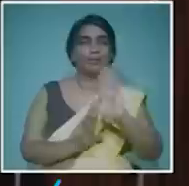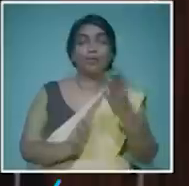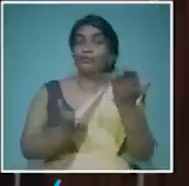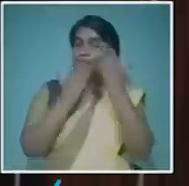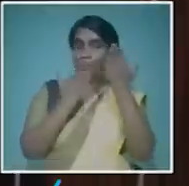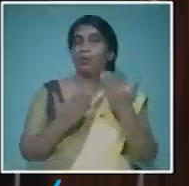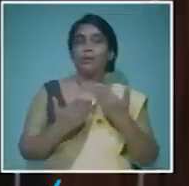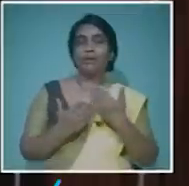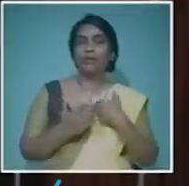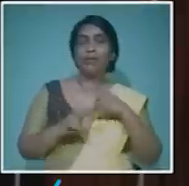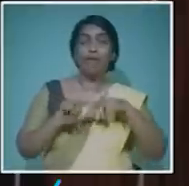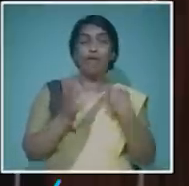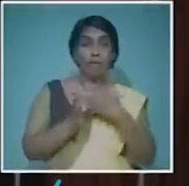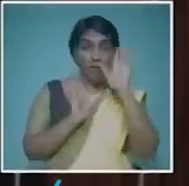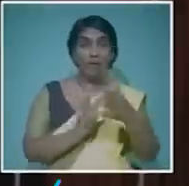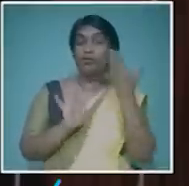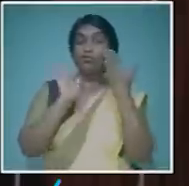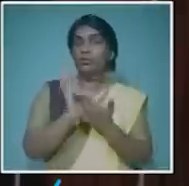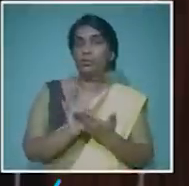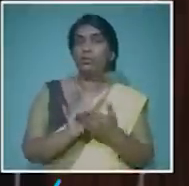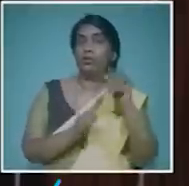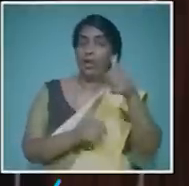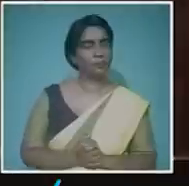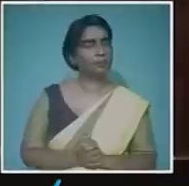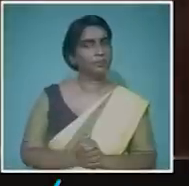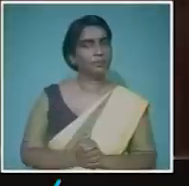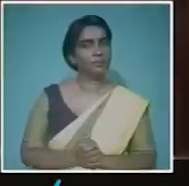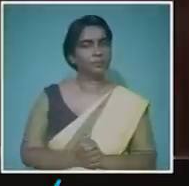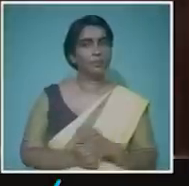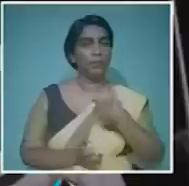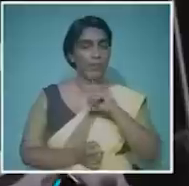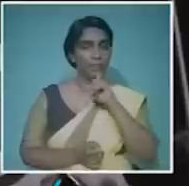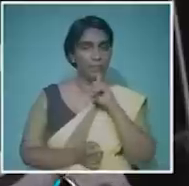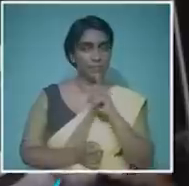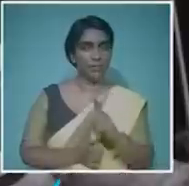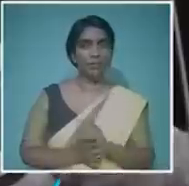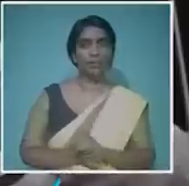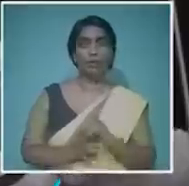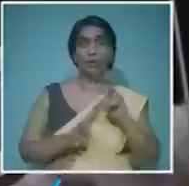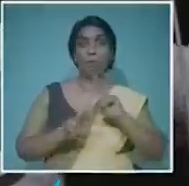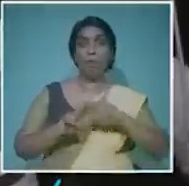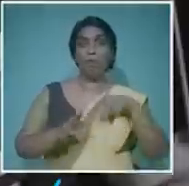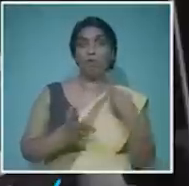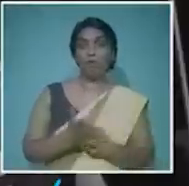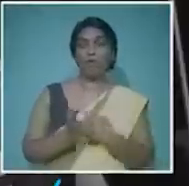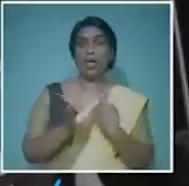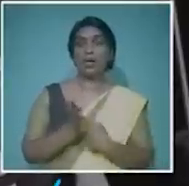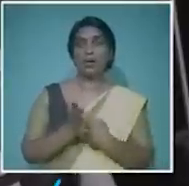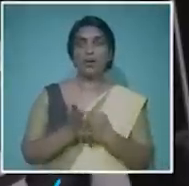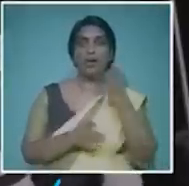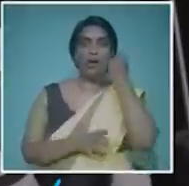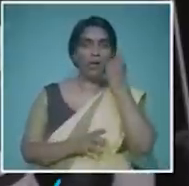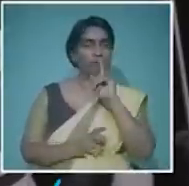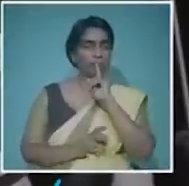කරන්න තමන්ට මහාචාර්ය තනතුරක් තියෙනවා කියලා. ඒ හොඳටම ඇති. මගේ නම සඳහන් කරමින් මහාචාර්ය රංජිත් බණ්ඩාර මැතිතුමා යම්